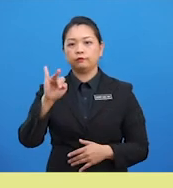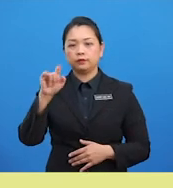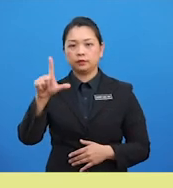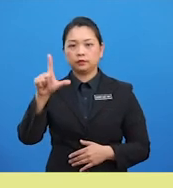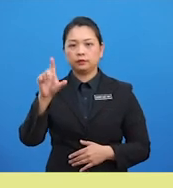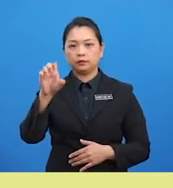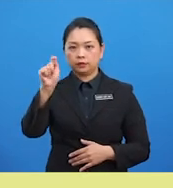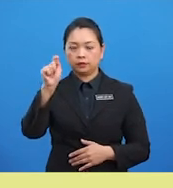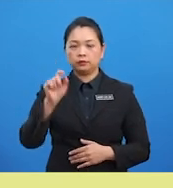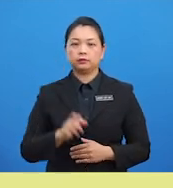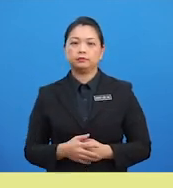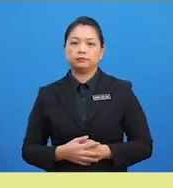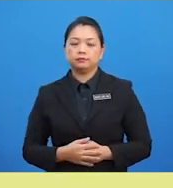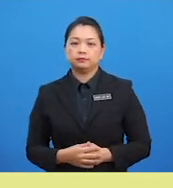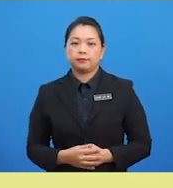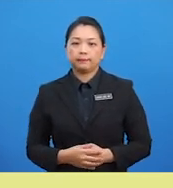fillet,